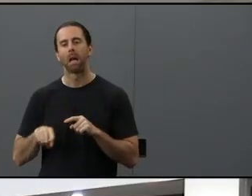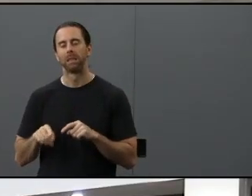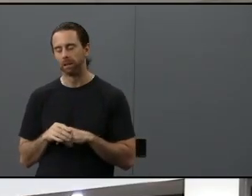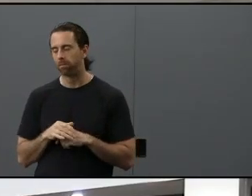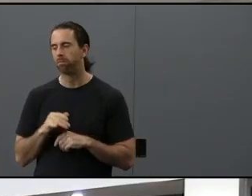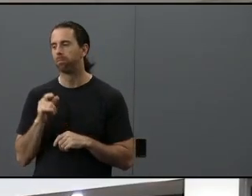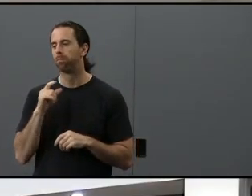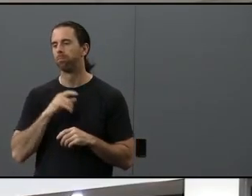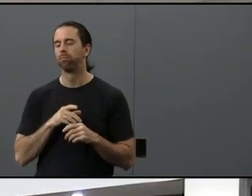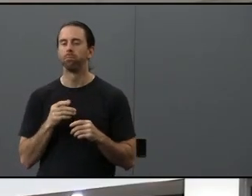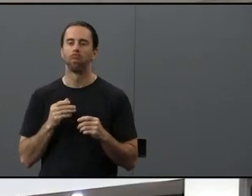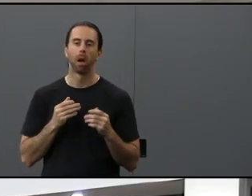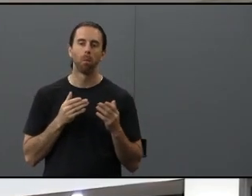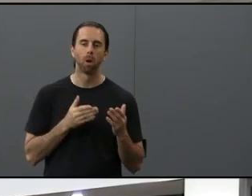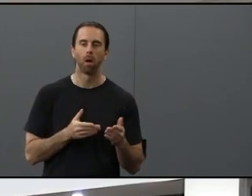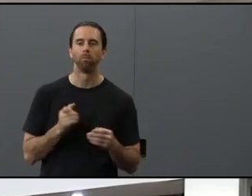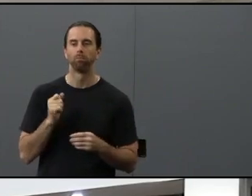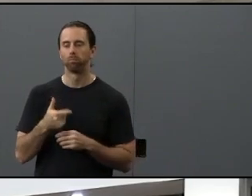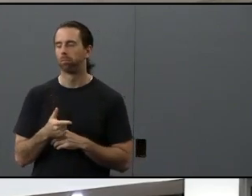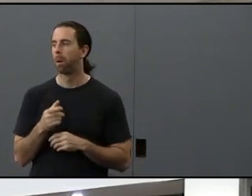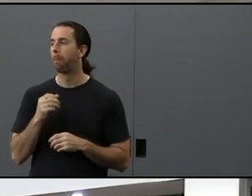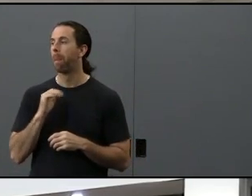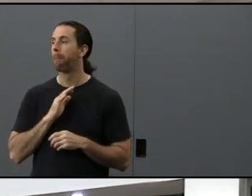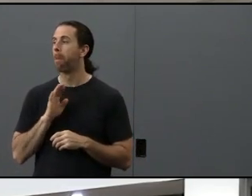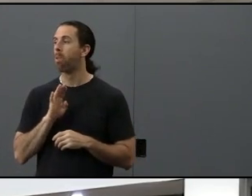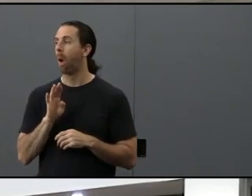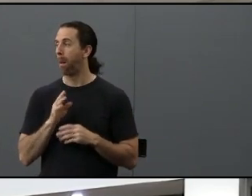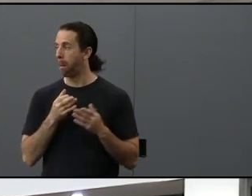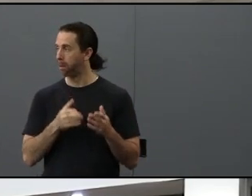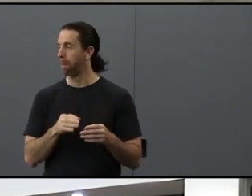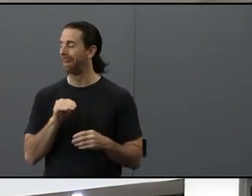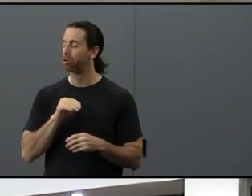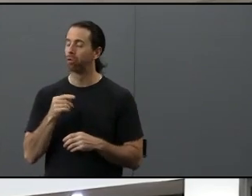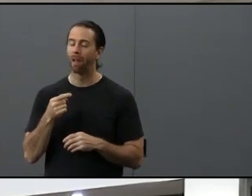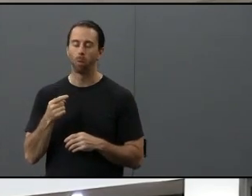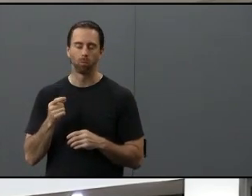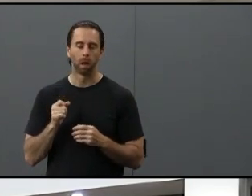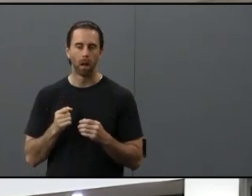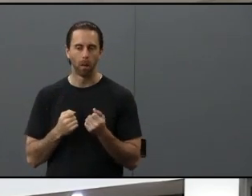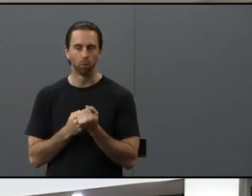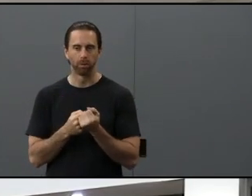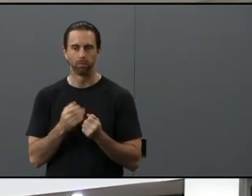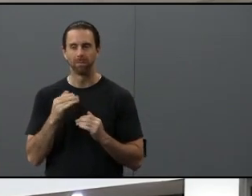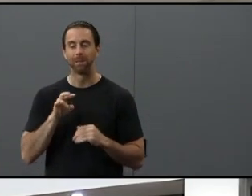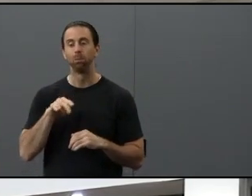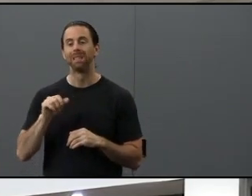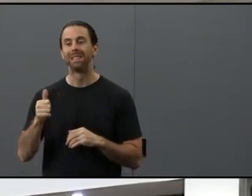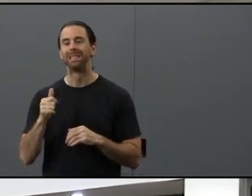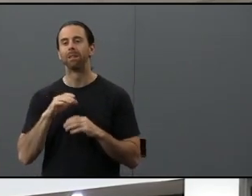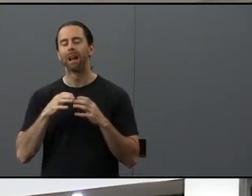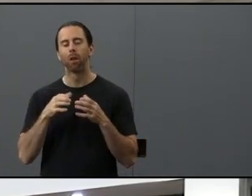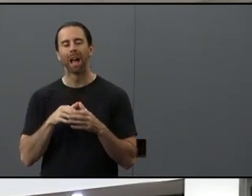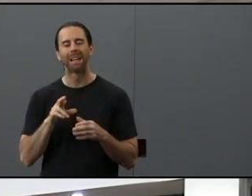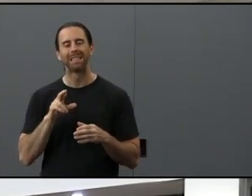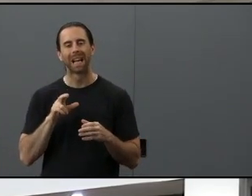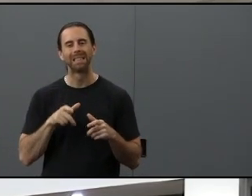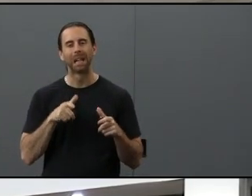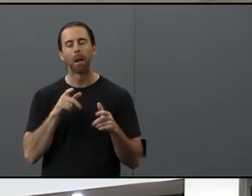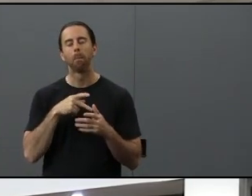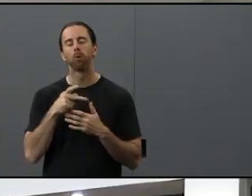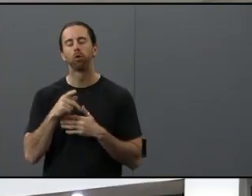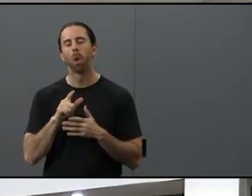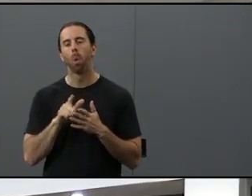un proposeur un appuyur Karine Benoir je propose merci Martine Gendron j'appuie merci 7.10 sous catégorie résidentielle projet de loi